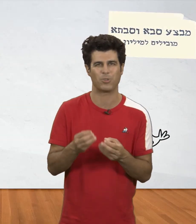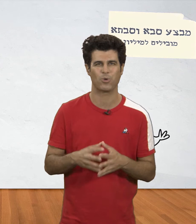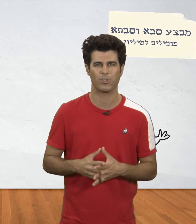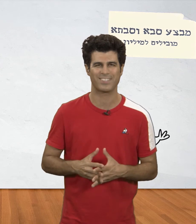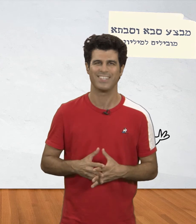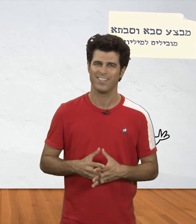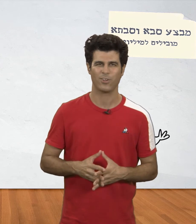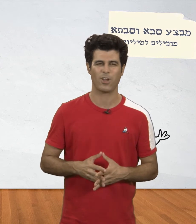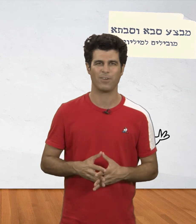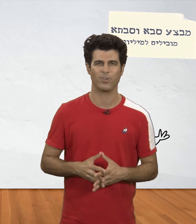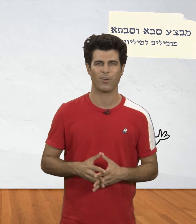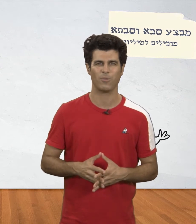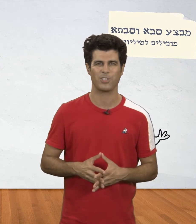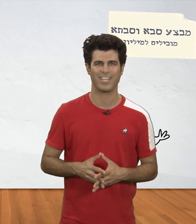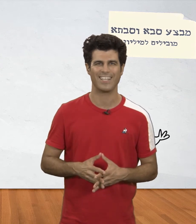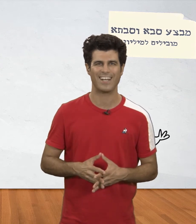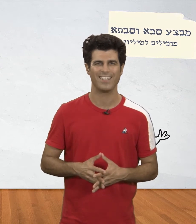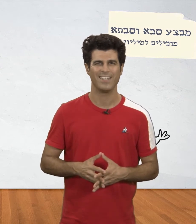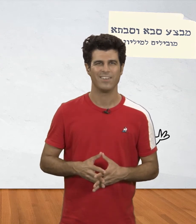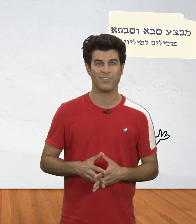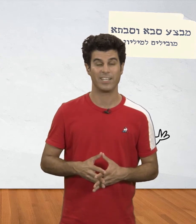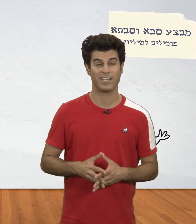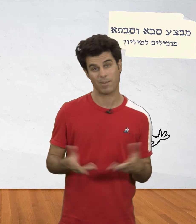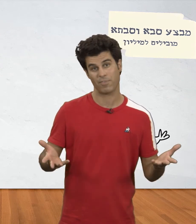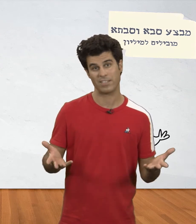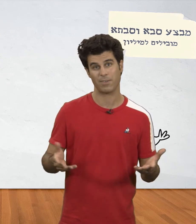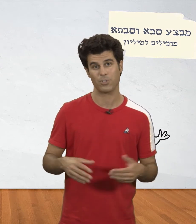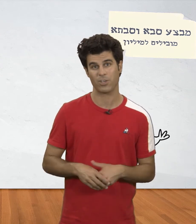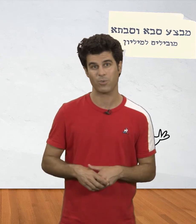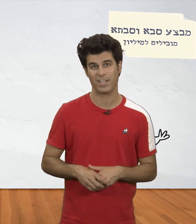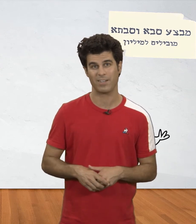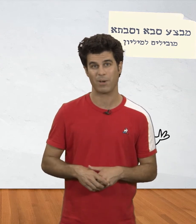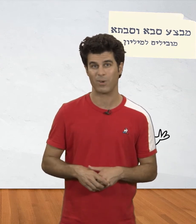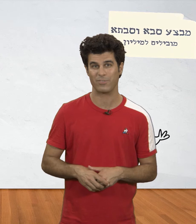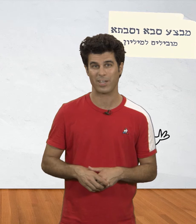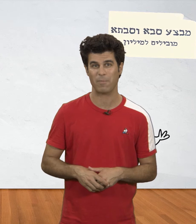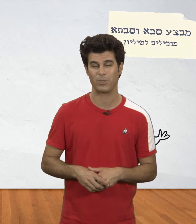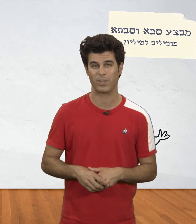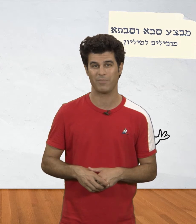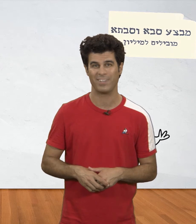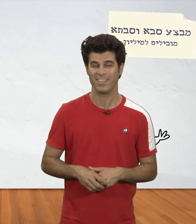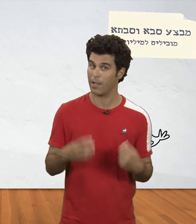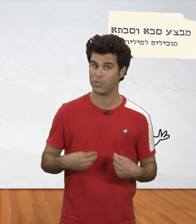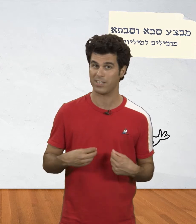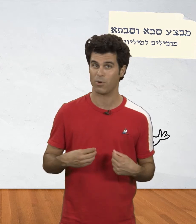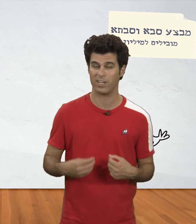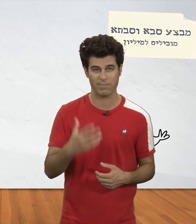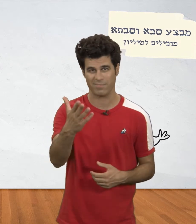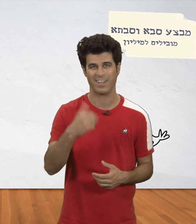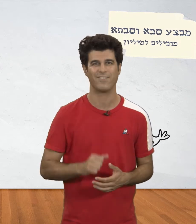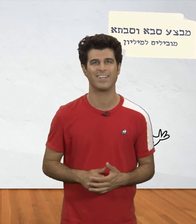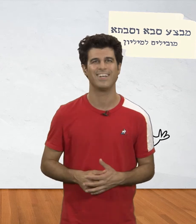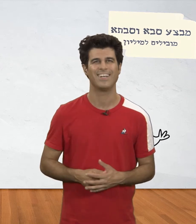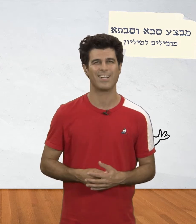קצפיות מתוקות, כל הכבוד לכל מי שידע. וכמובן, תמשיכו בכל הדברים המתוקים. גם שאתם